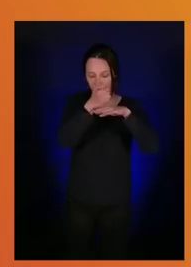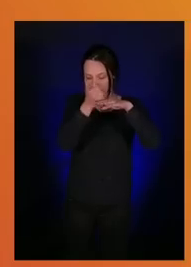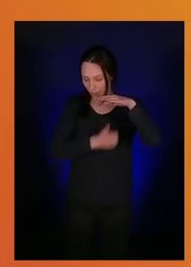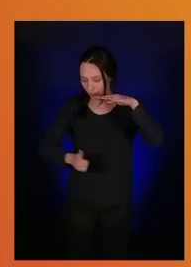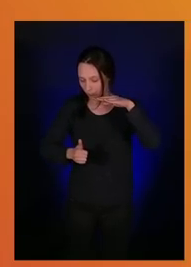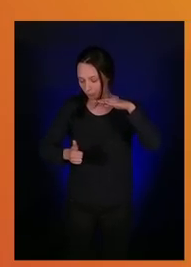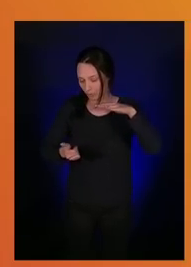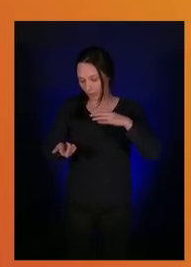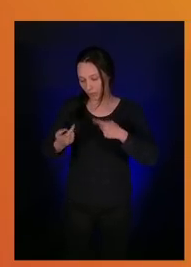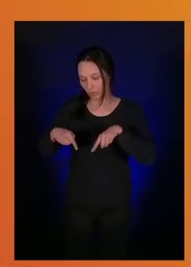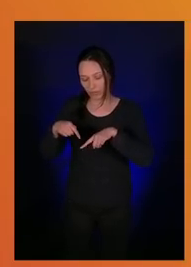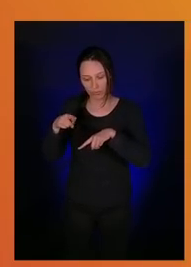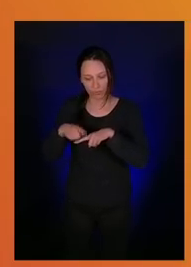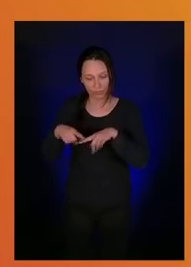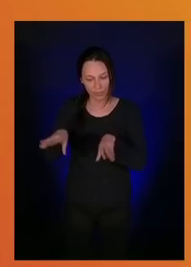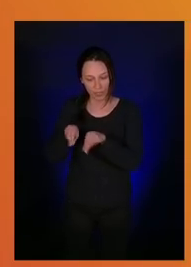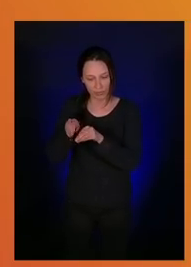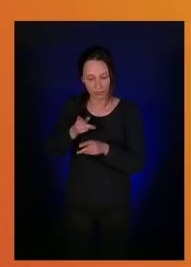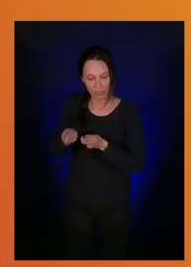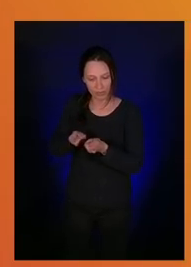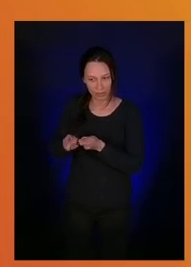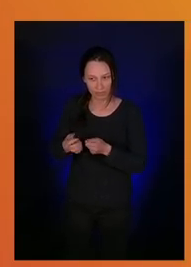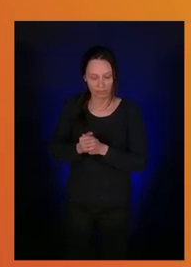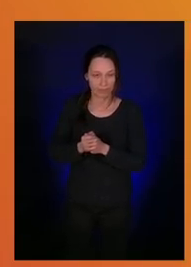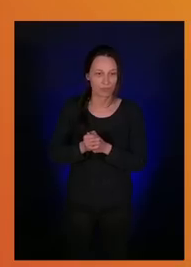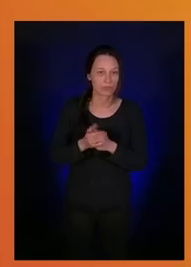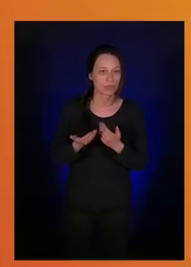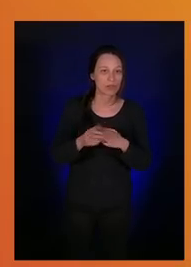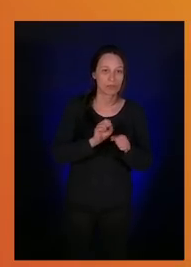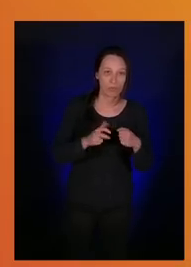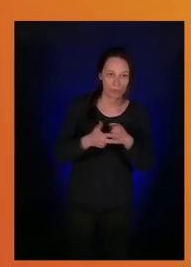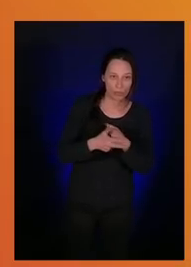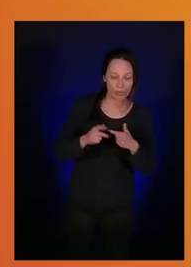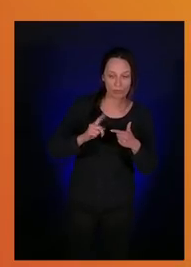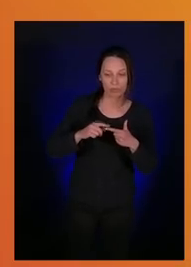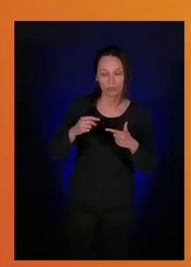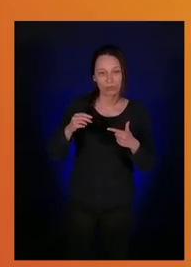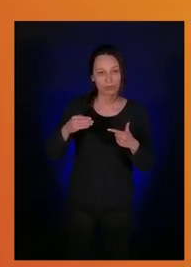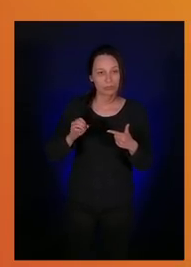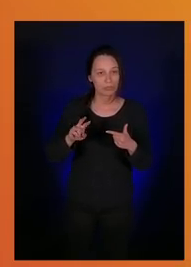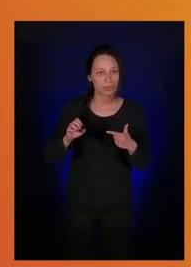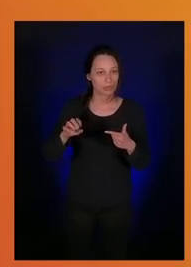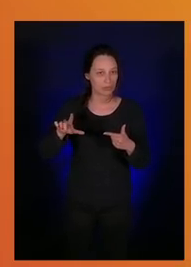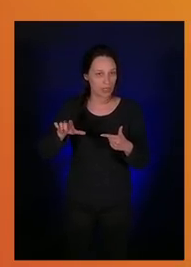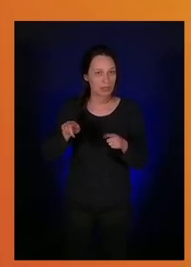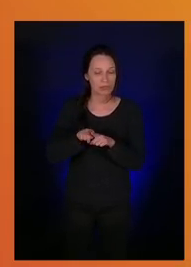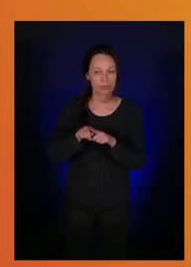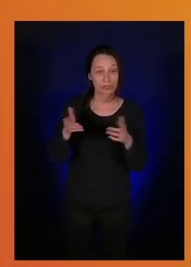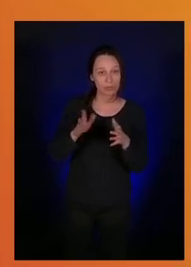confédérale. Maison confédérale à Montreuil, Centre Benoît Frachon à Courcelles, édition du mensuel Ensemble la vie